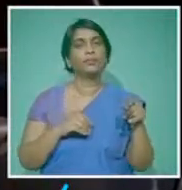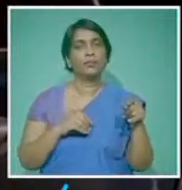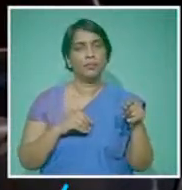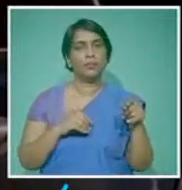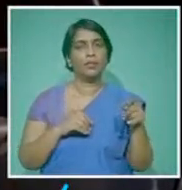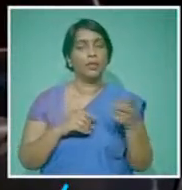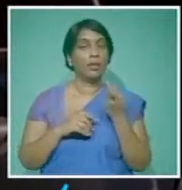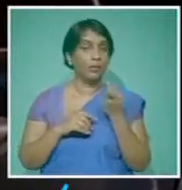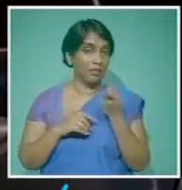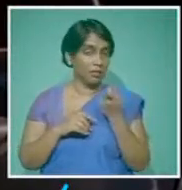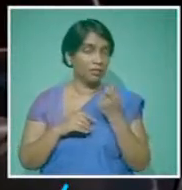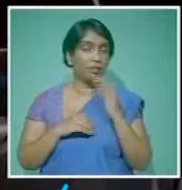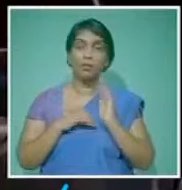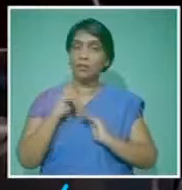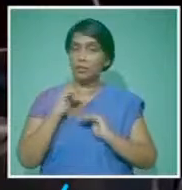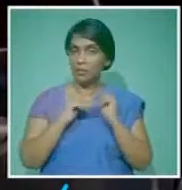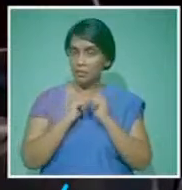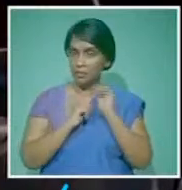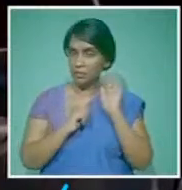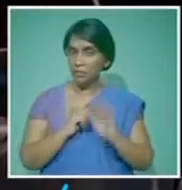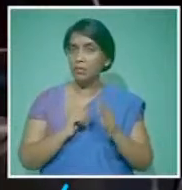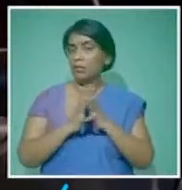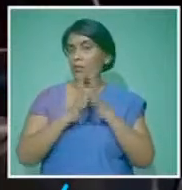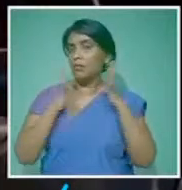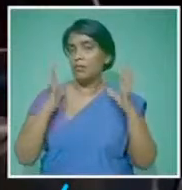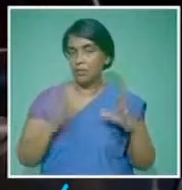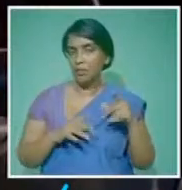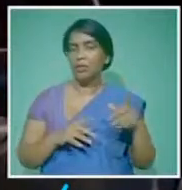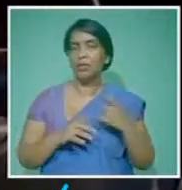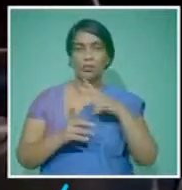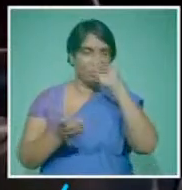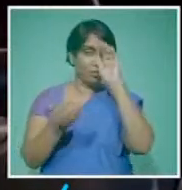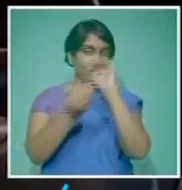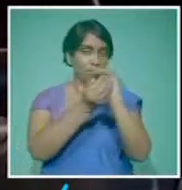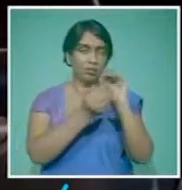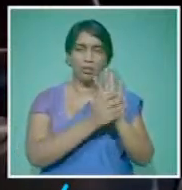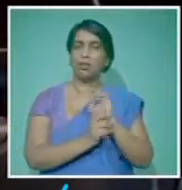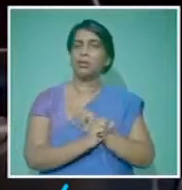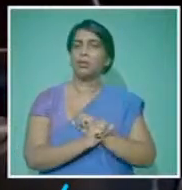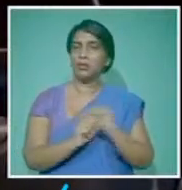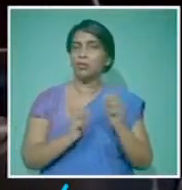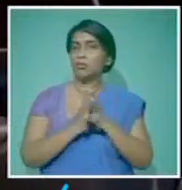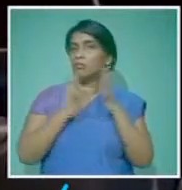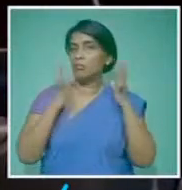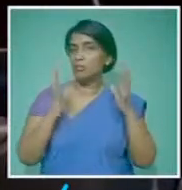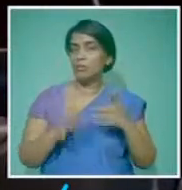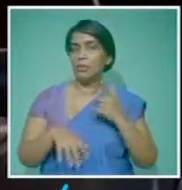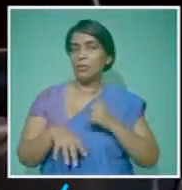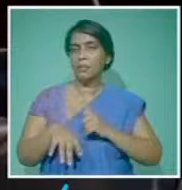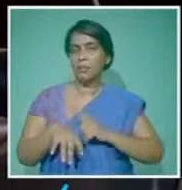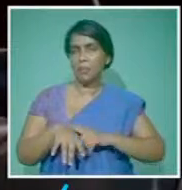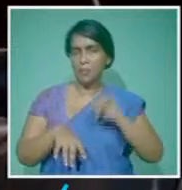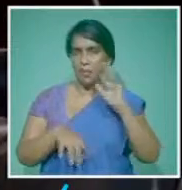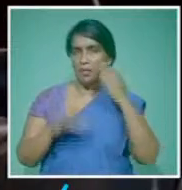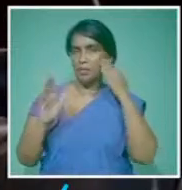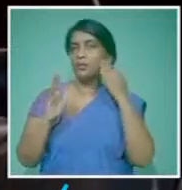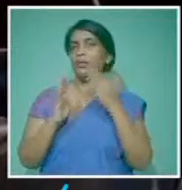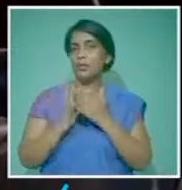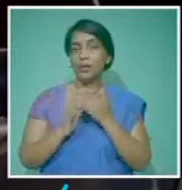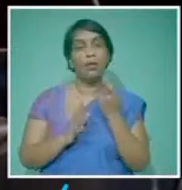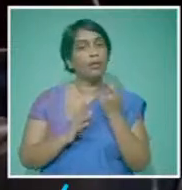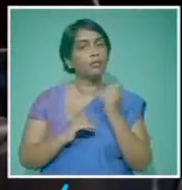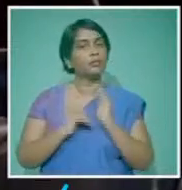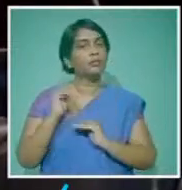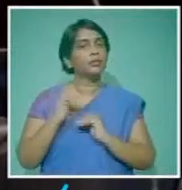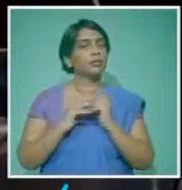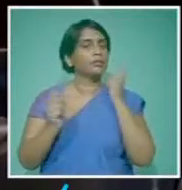මේ ආර්ථික ක්‍රමය තුල බහුතරයක් ආරක්ෂා නොවන බහුතරයක් අවදානමකට යවන මේ ආර්ථික